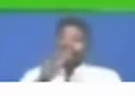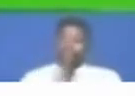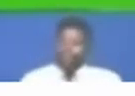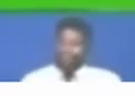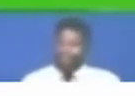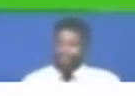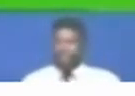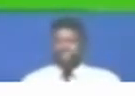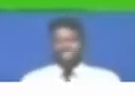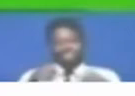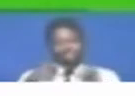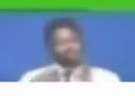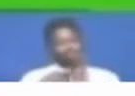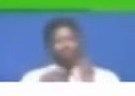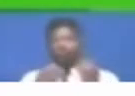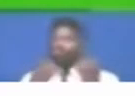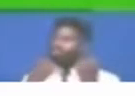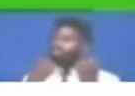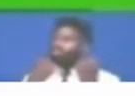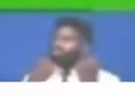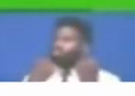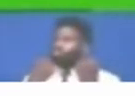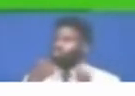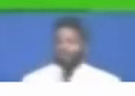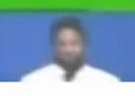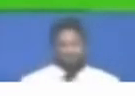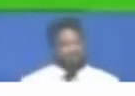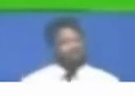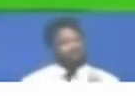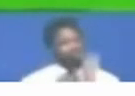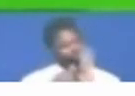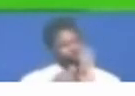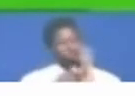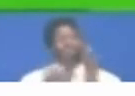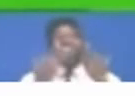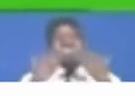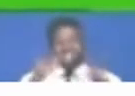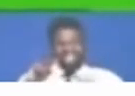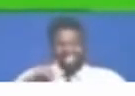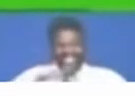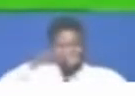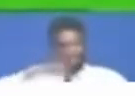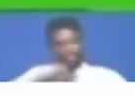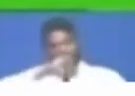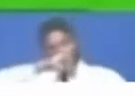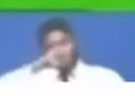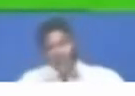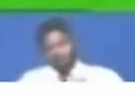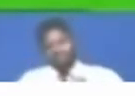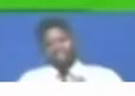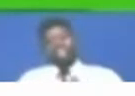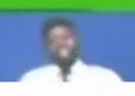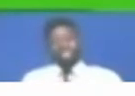Wameonyesha ujasiri, wameonyesha uzalendo na upendo kwa nchi